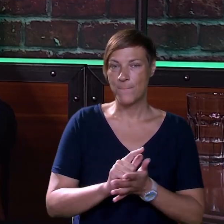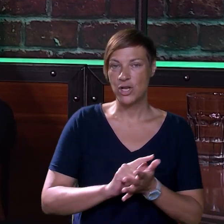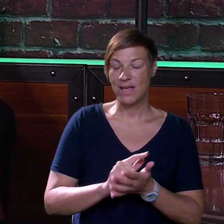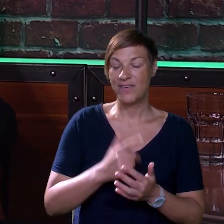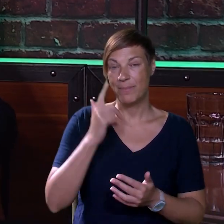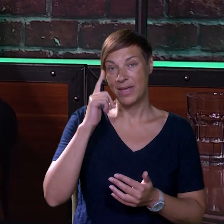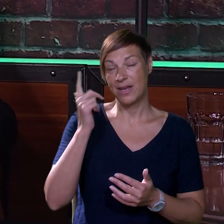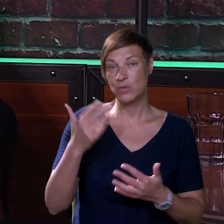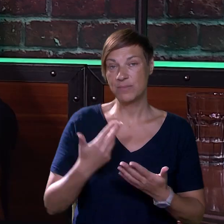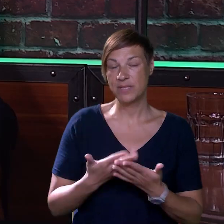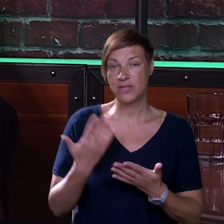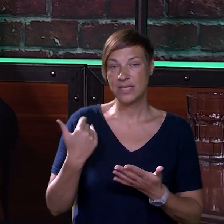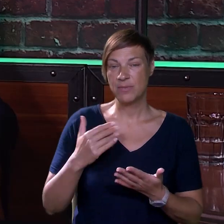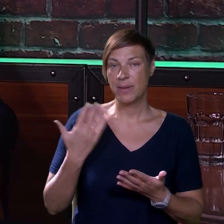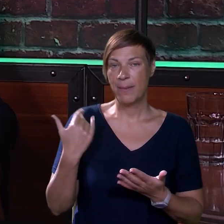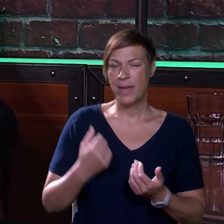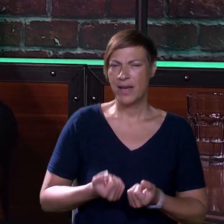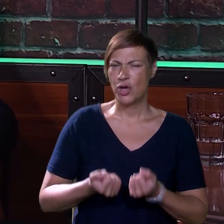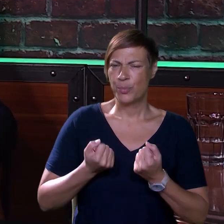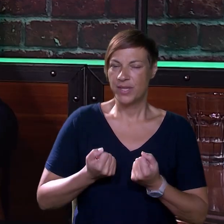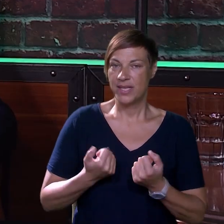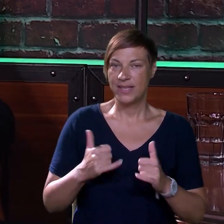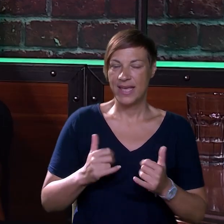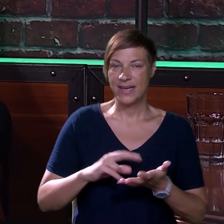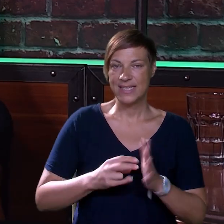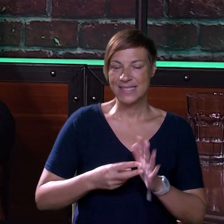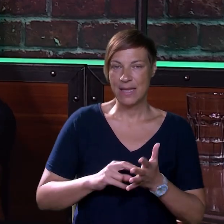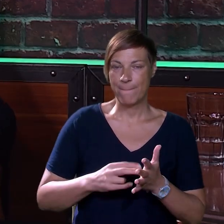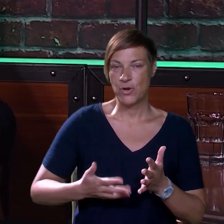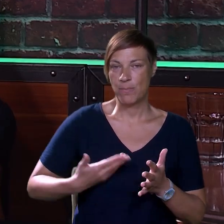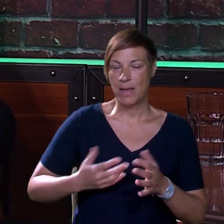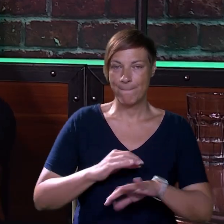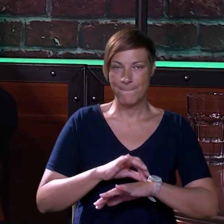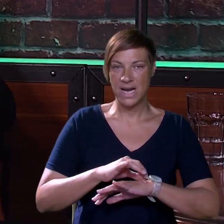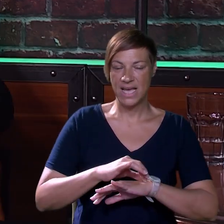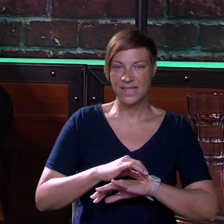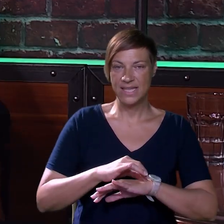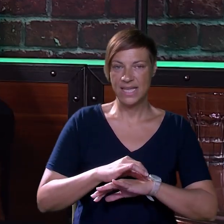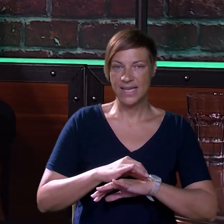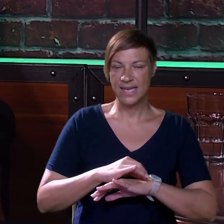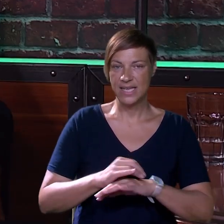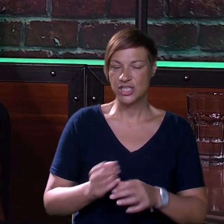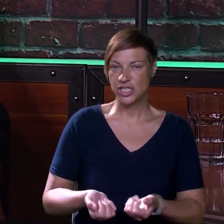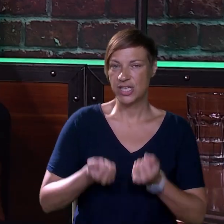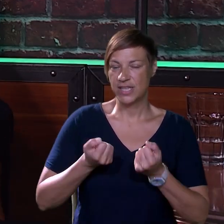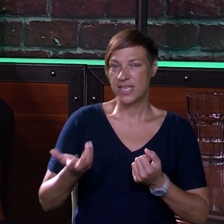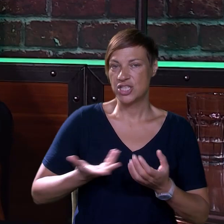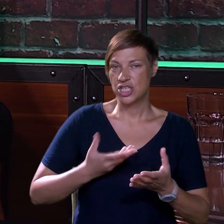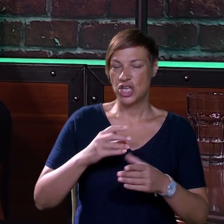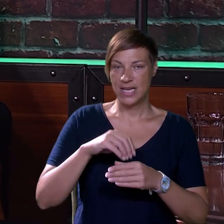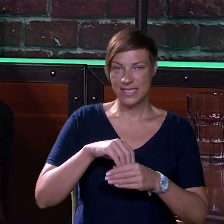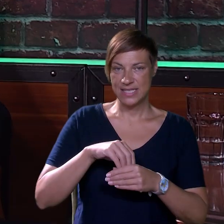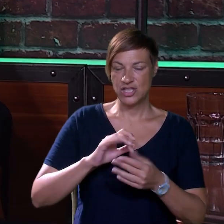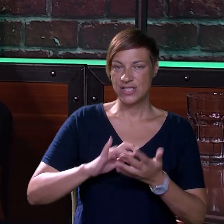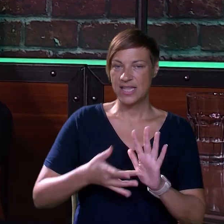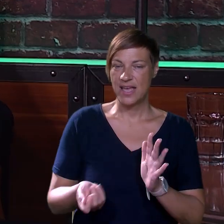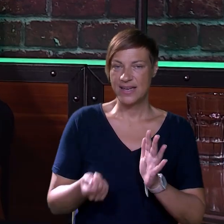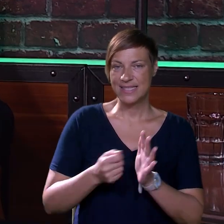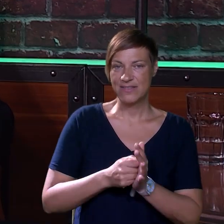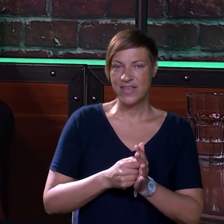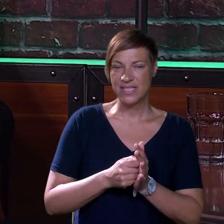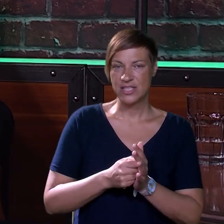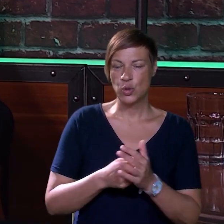u smislu da smo bili manje opterećeni. Danas je, vidite, problem. Danas mladi liječnik teško dolazi do stana, sve je skupo.